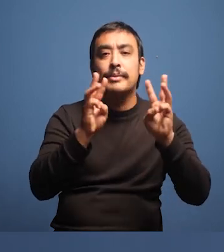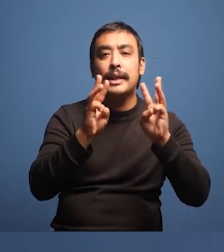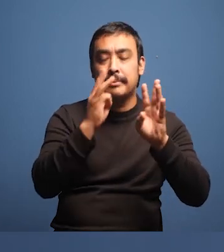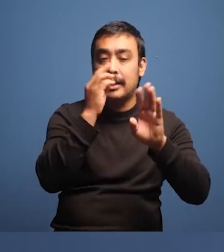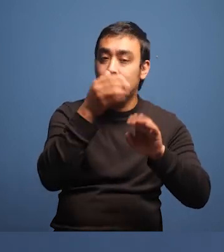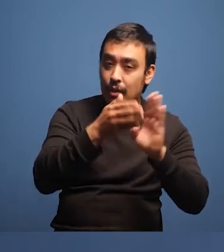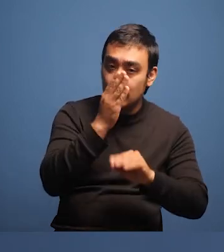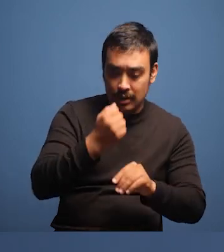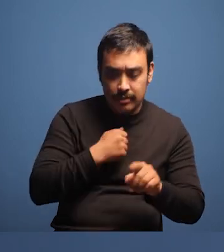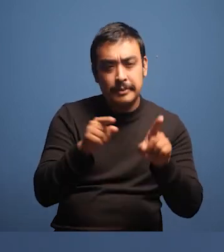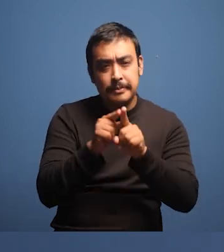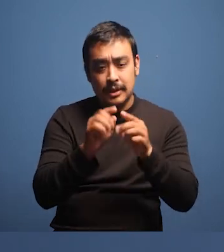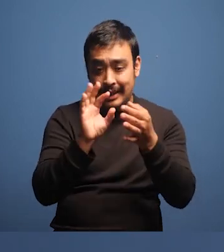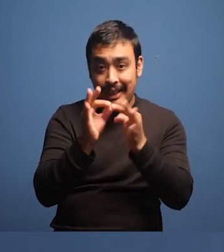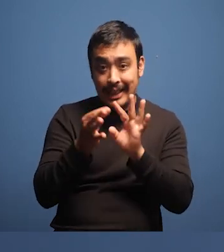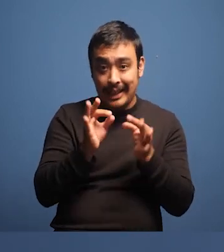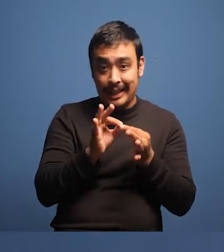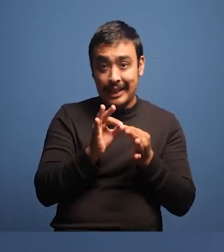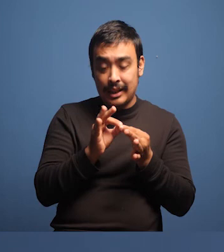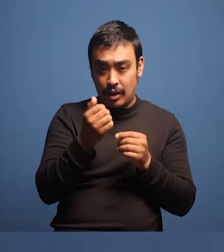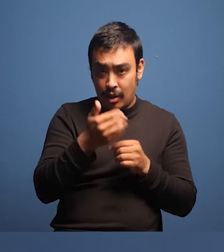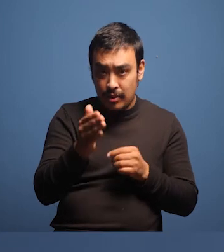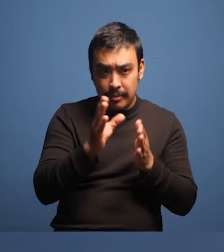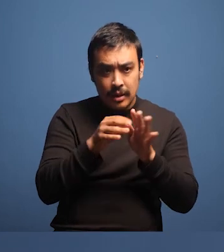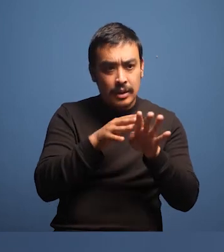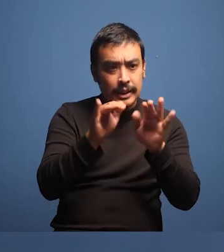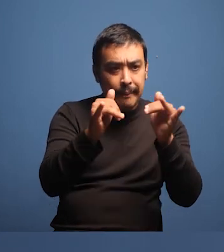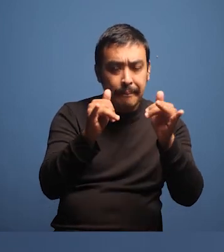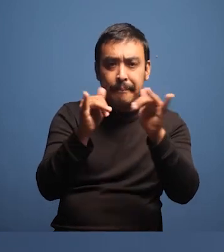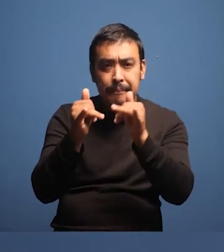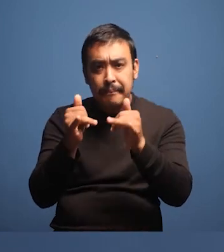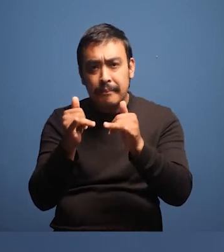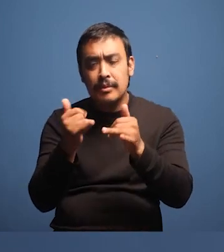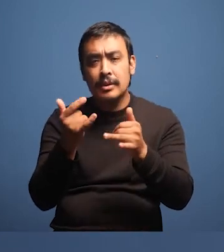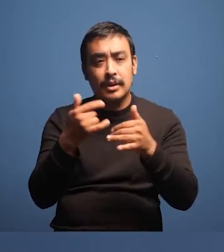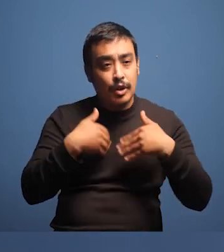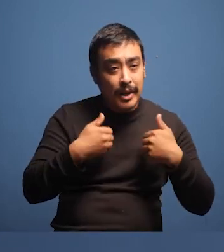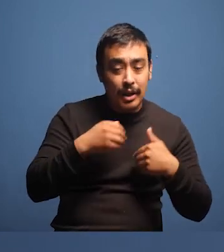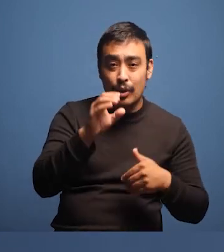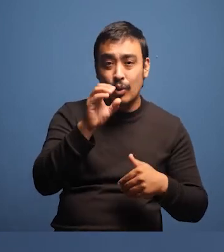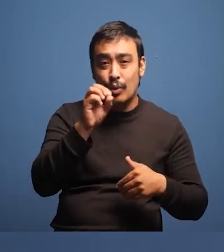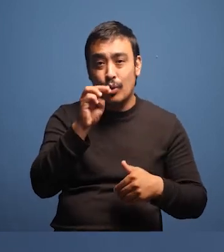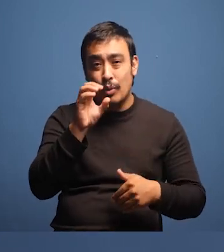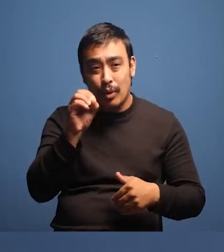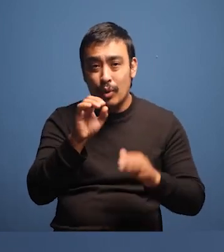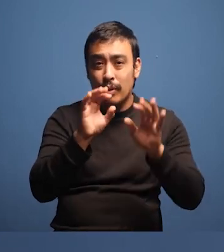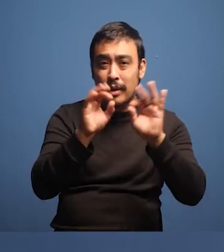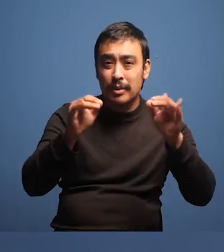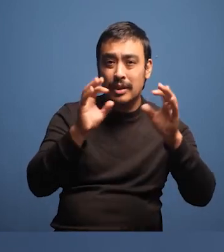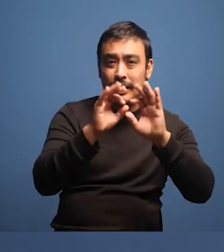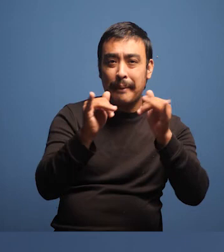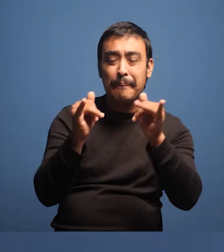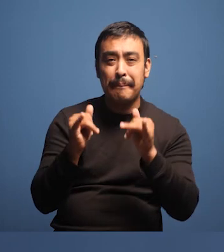पनि कुनै पनि लिङ्क अबबाट चाहिँ हामीले डिफ्रेन्ट गेमिङ पनि हुन्छ लाइक फन ओमो ओजिएम भन्ने डिफ्रेन्ट गेम्सहरू आइरहन्छ